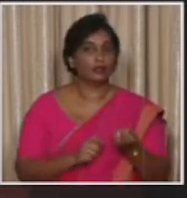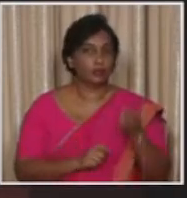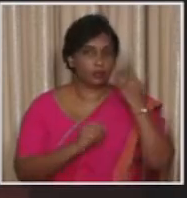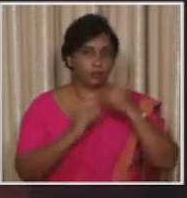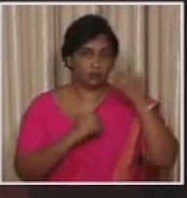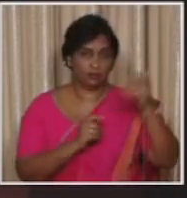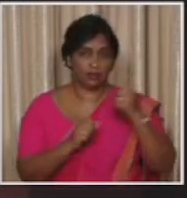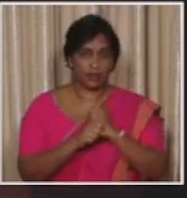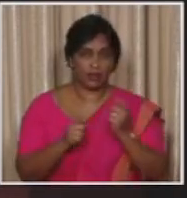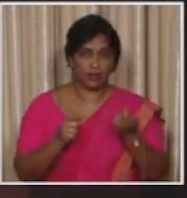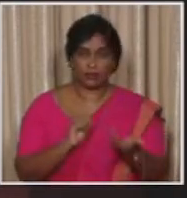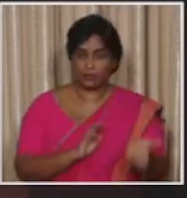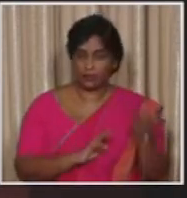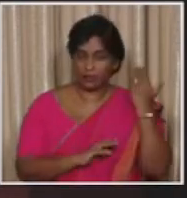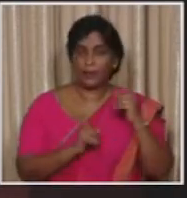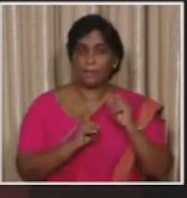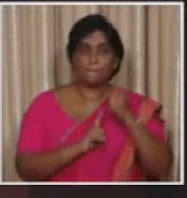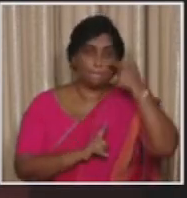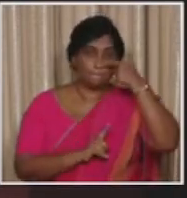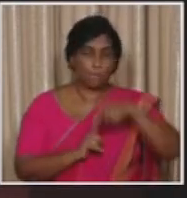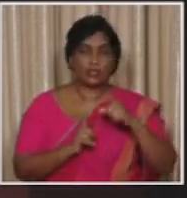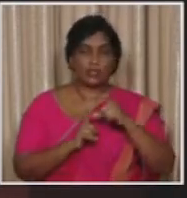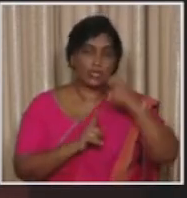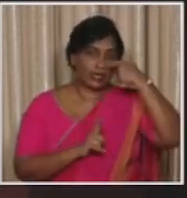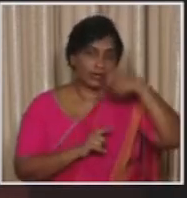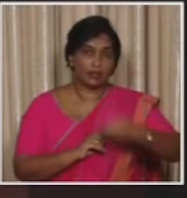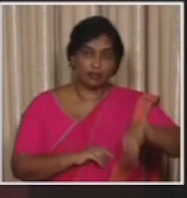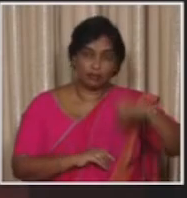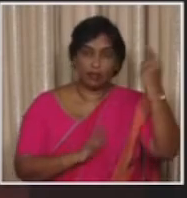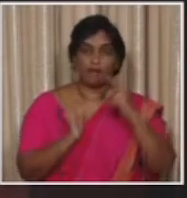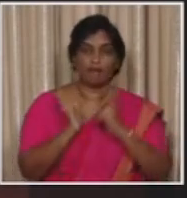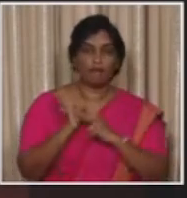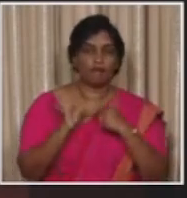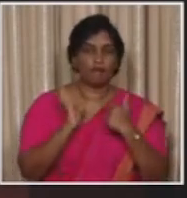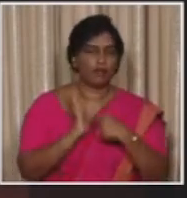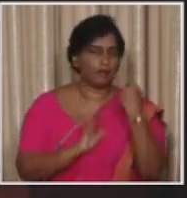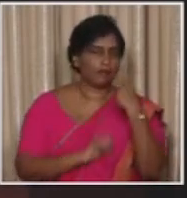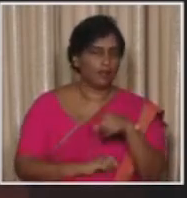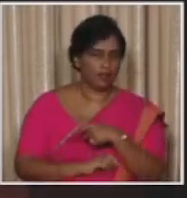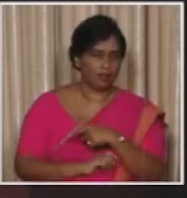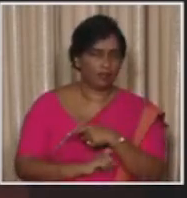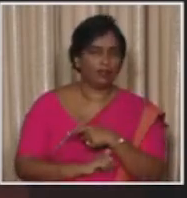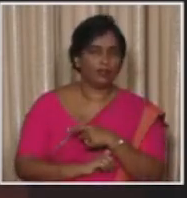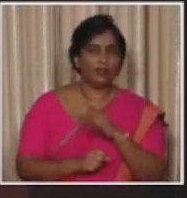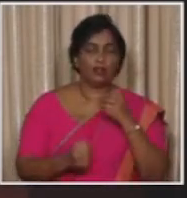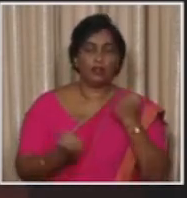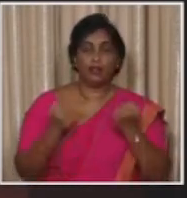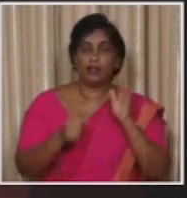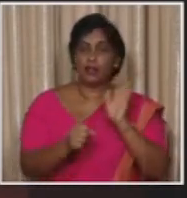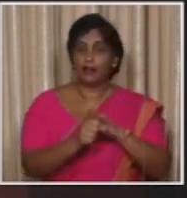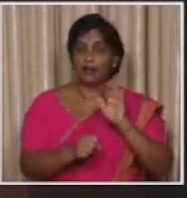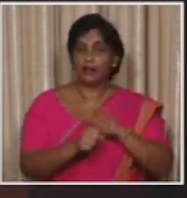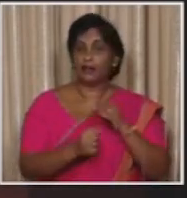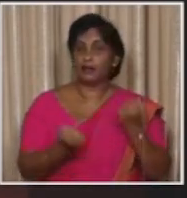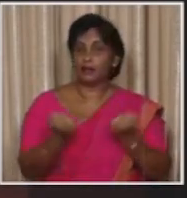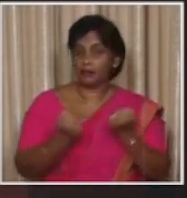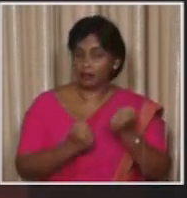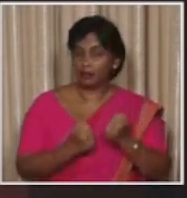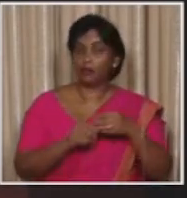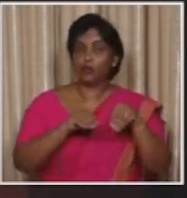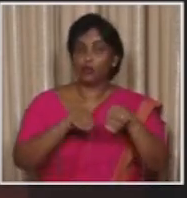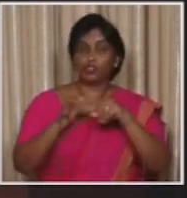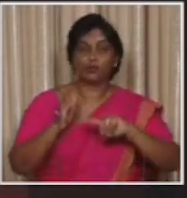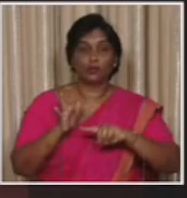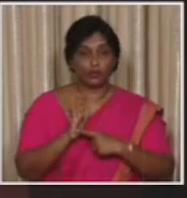ඉදිරියට, පෙට්‍රල් ඩීසල් වැඩි වෙනවා වැට් එක හින්දා, ට්‍රැක්ටර් වල මිල, කෘෂිකාර්මික